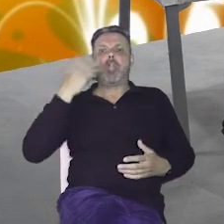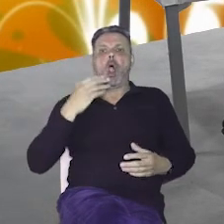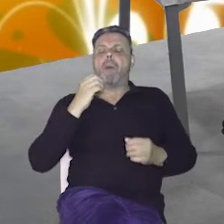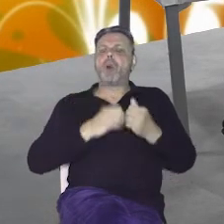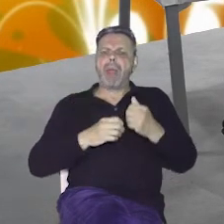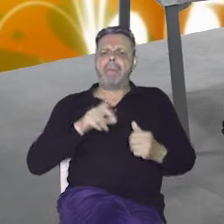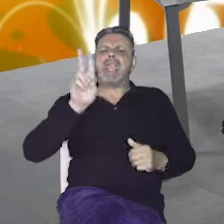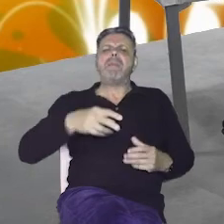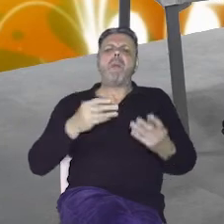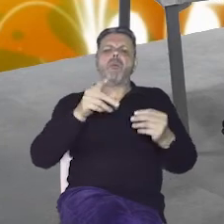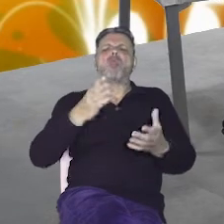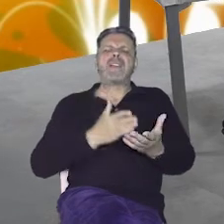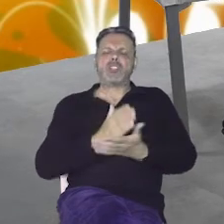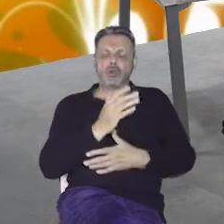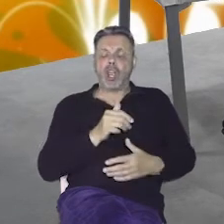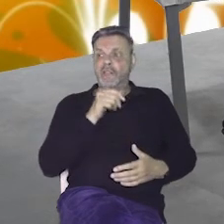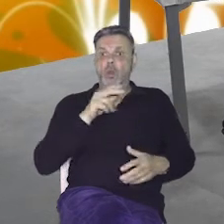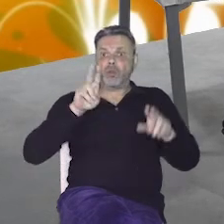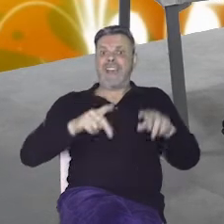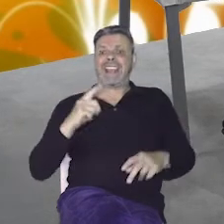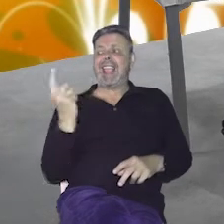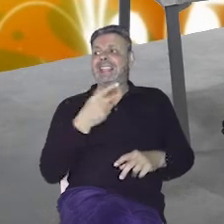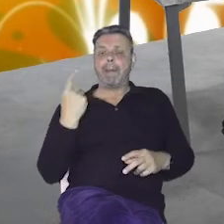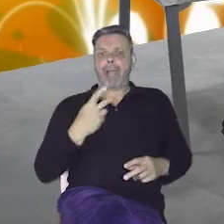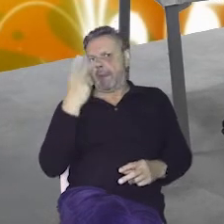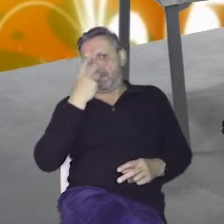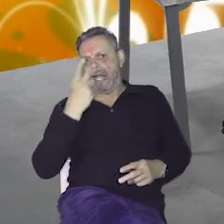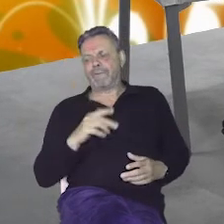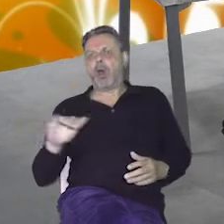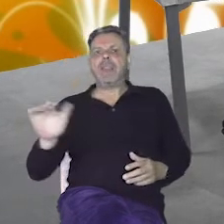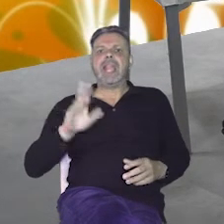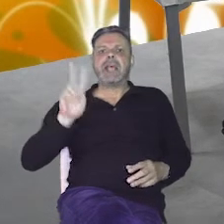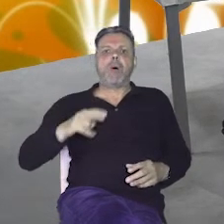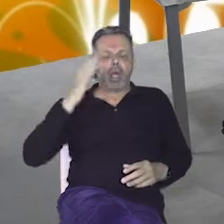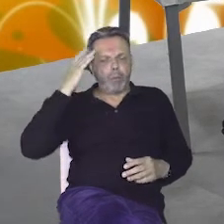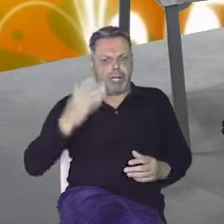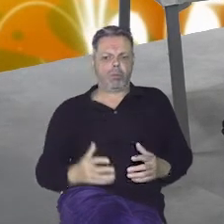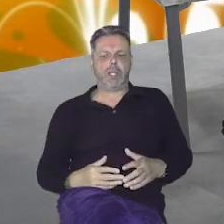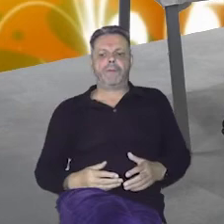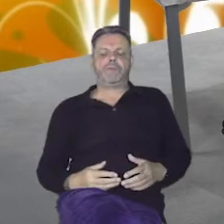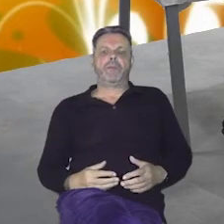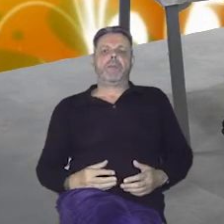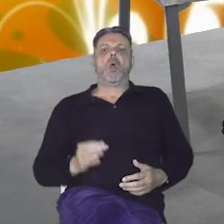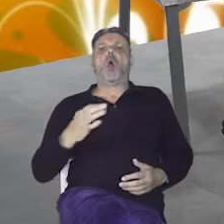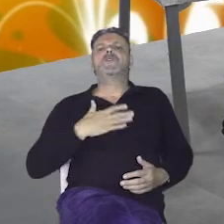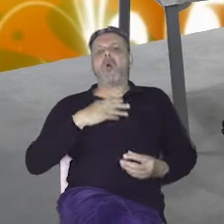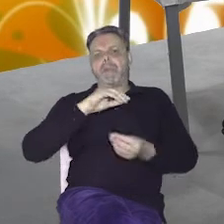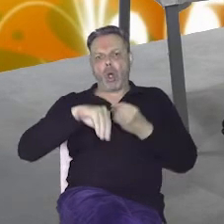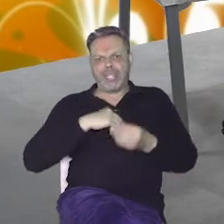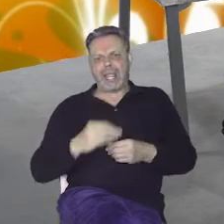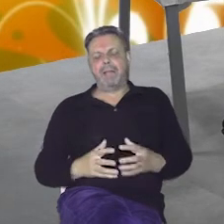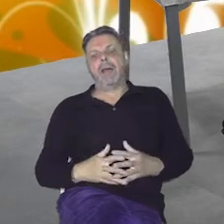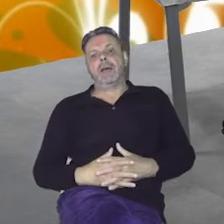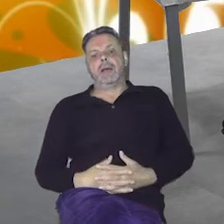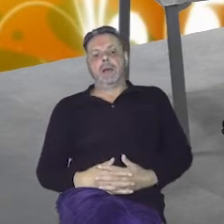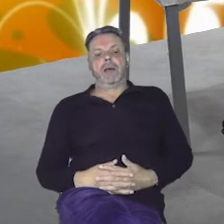slučajeva i u stvari je sama i sad mora, naravno, djeca moraju brinuti o svojim roditeljima. To